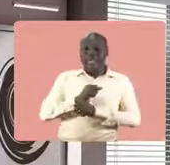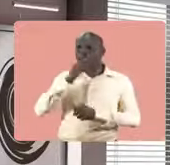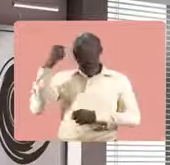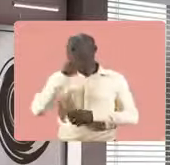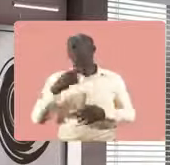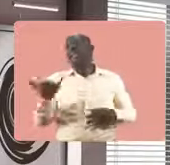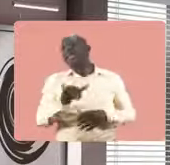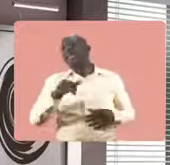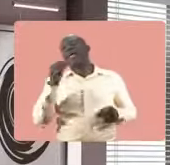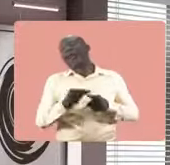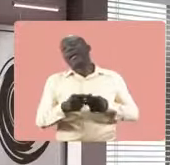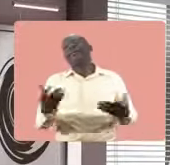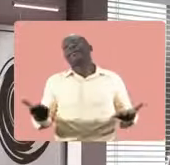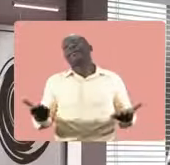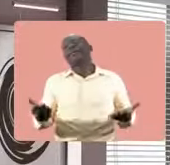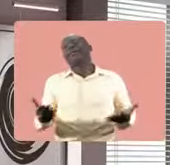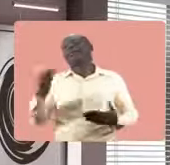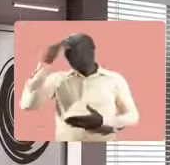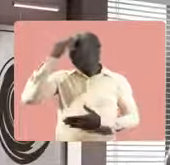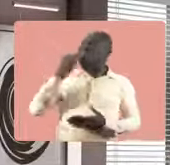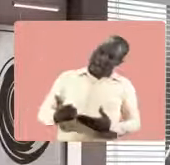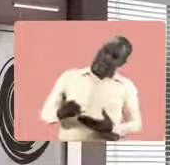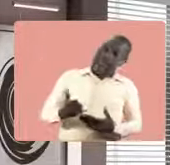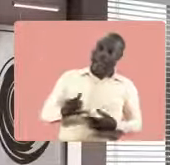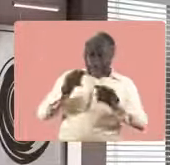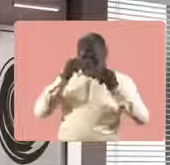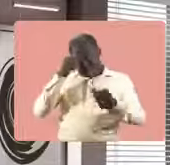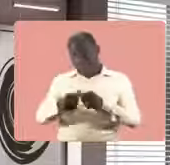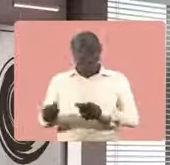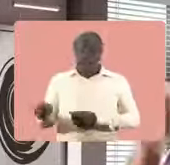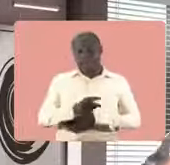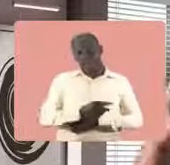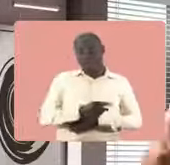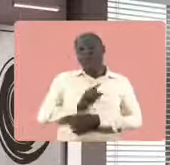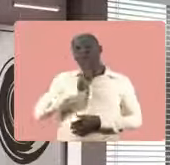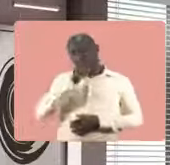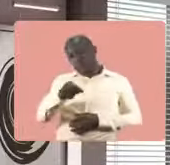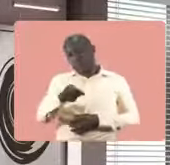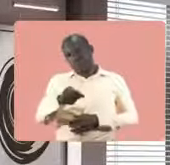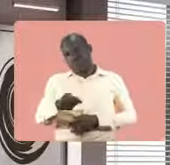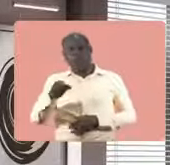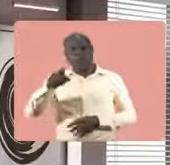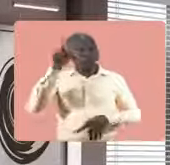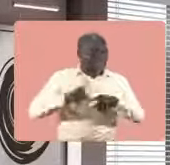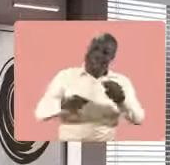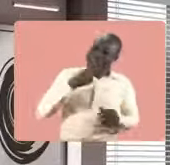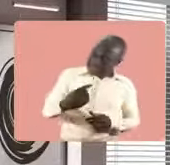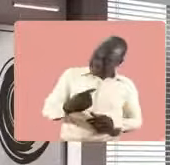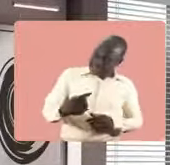imu. Ana murefi, se murefi diya, eni ya meka imu. No kwariya iwo mwini se, muntu mi